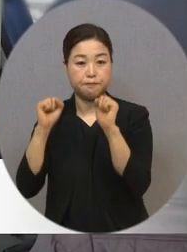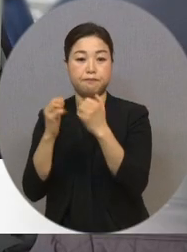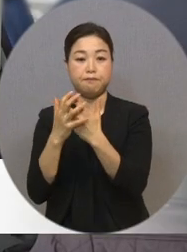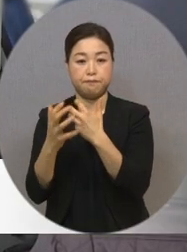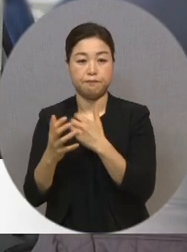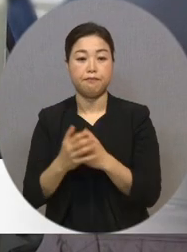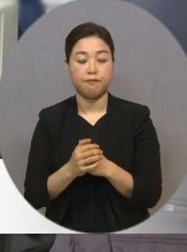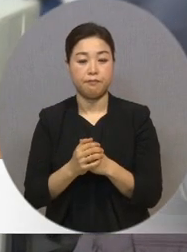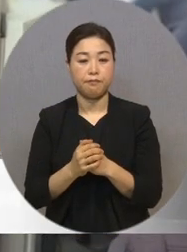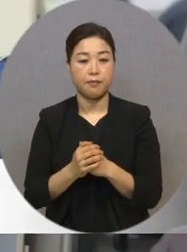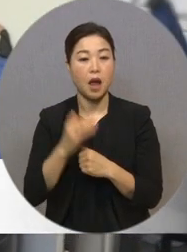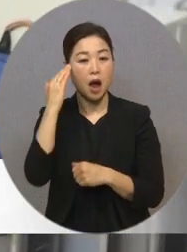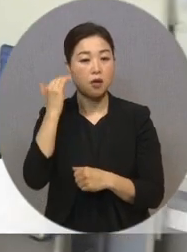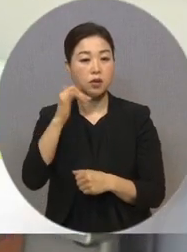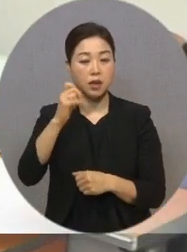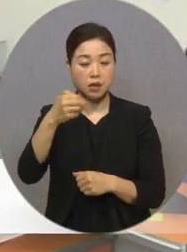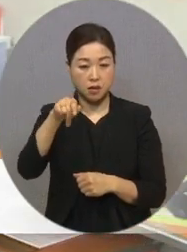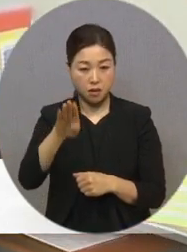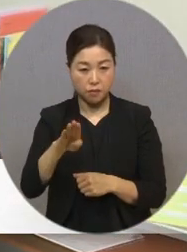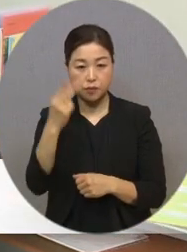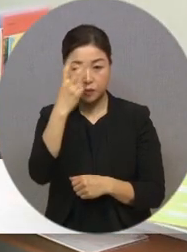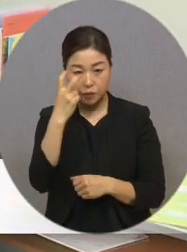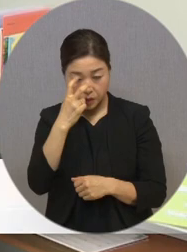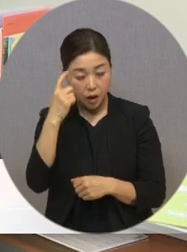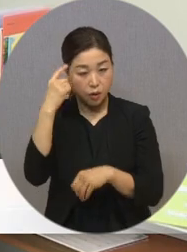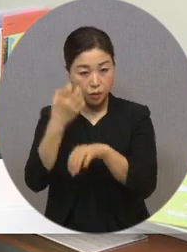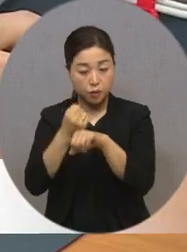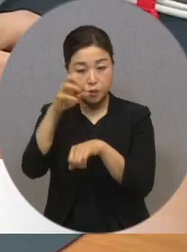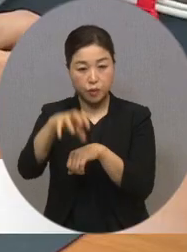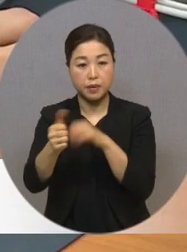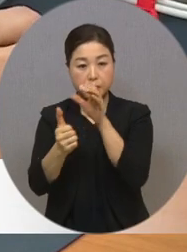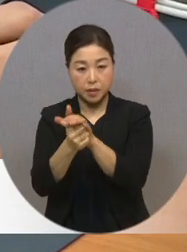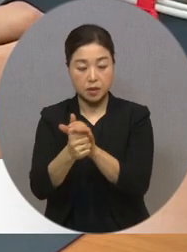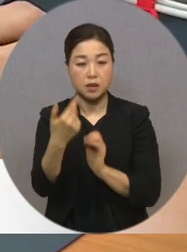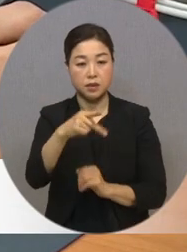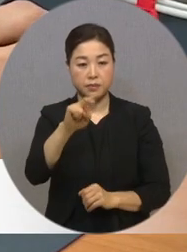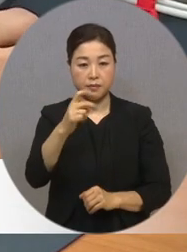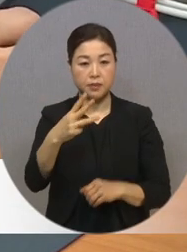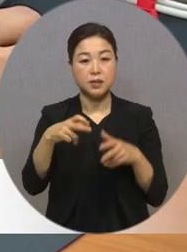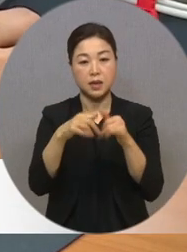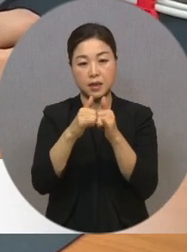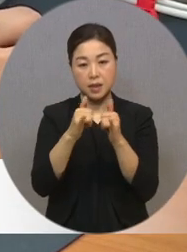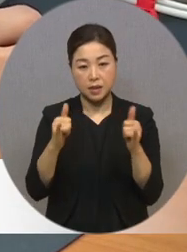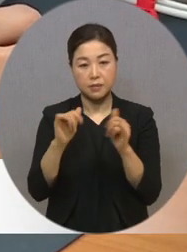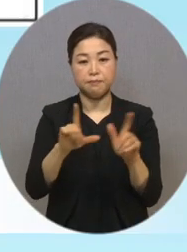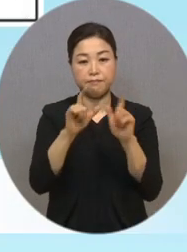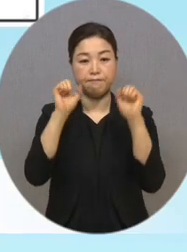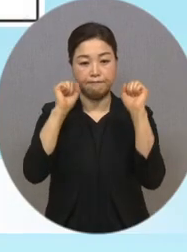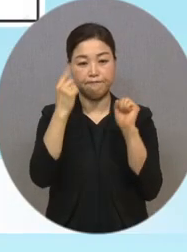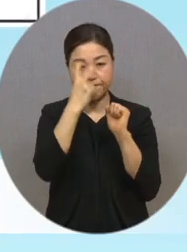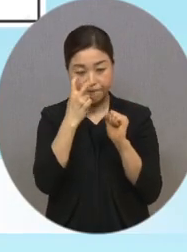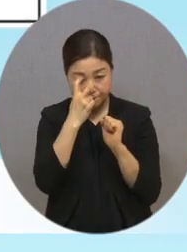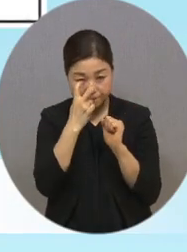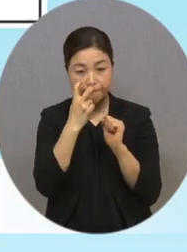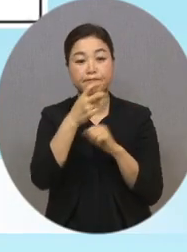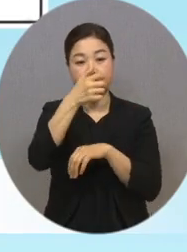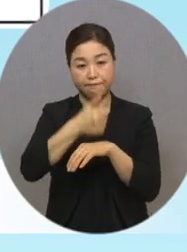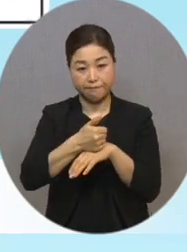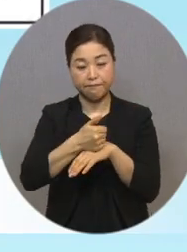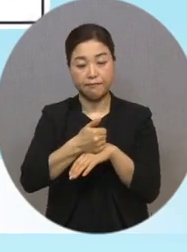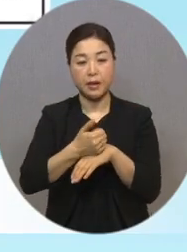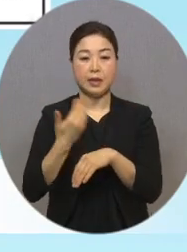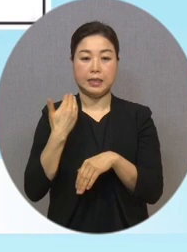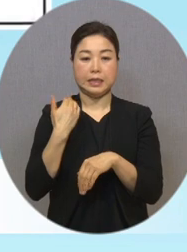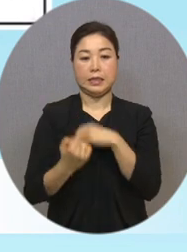한국 갤럽 조사 연구소에 의뢰해 2023년 장애인 생활체육 조사를 실시했습니다 그 결과 최근